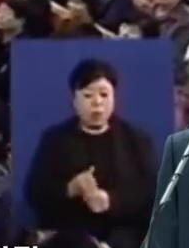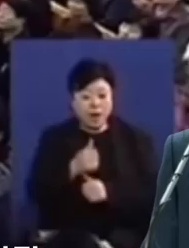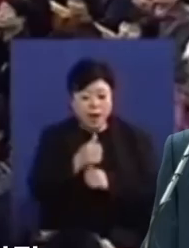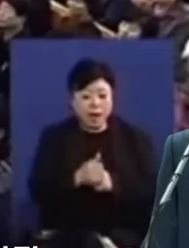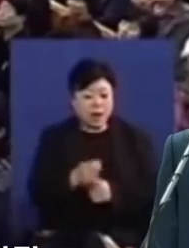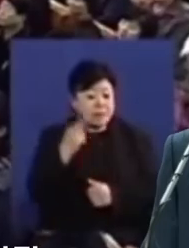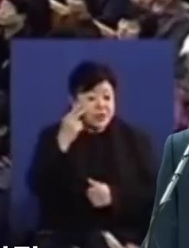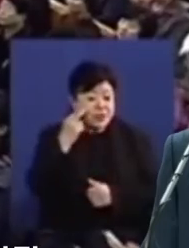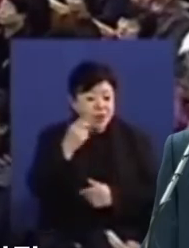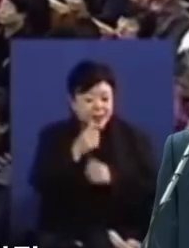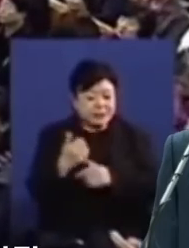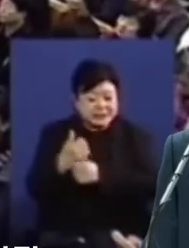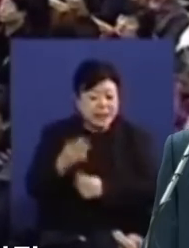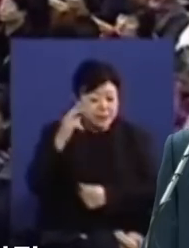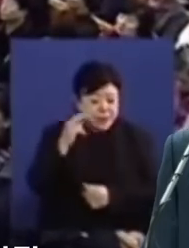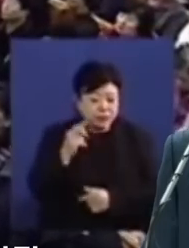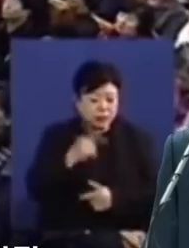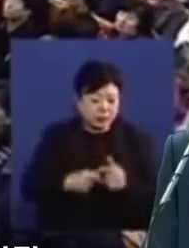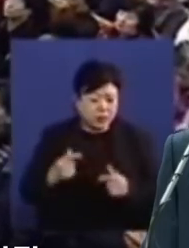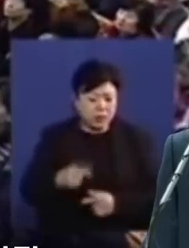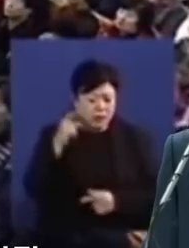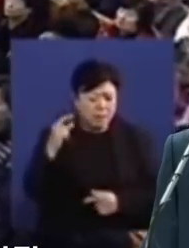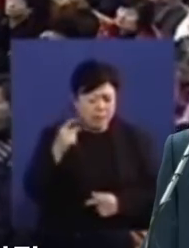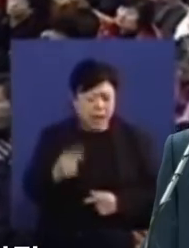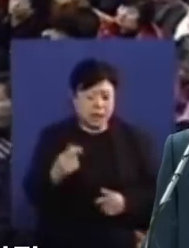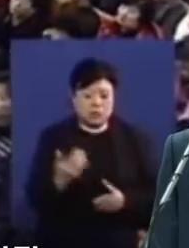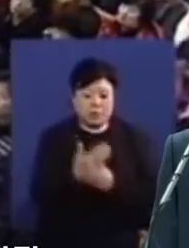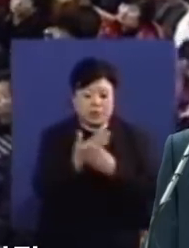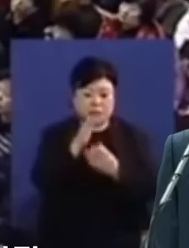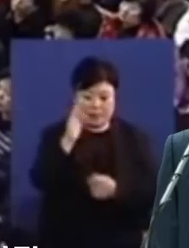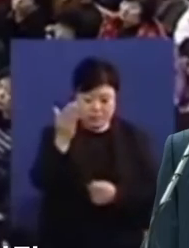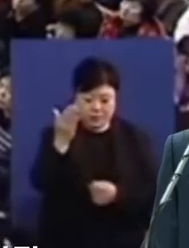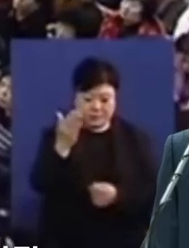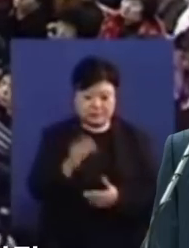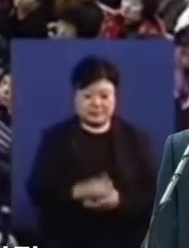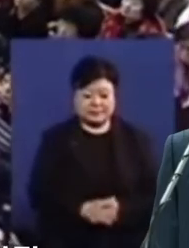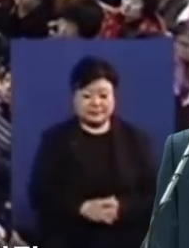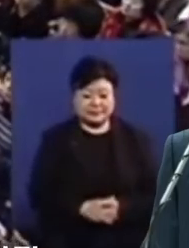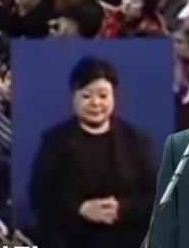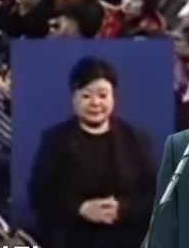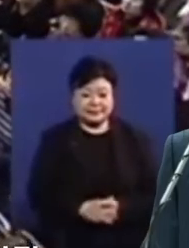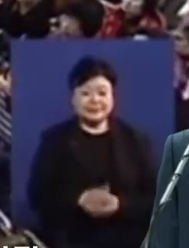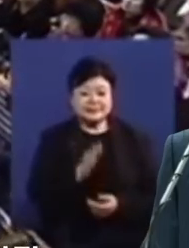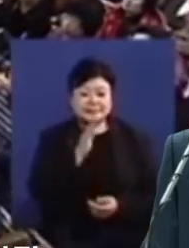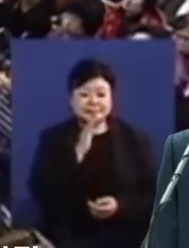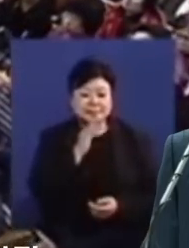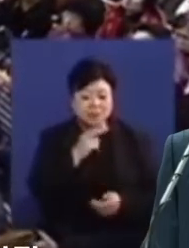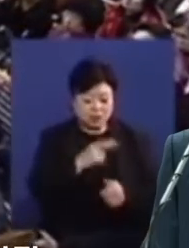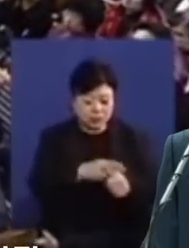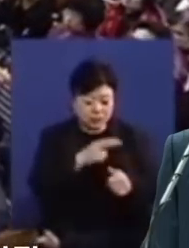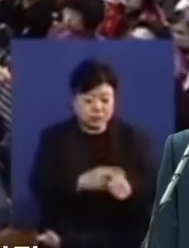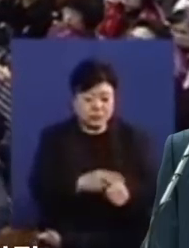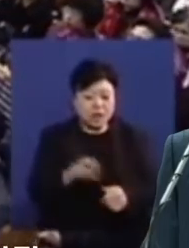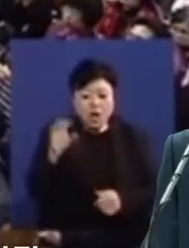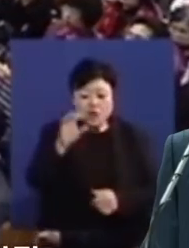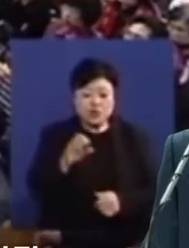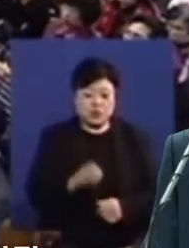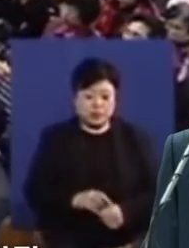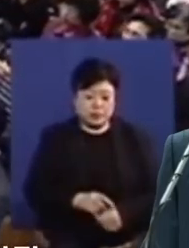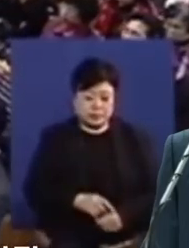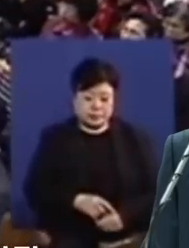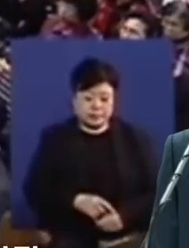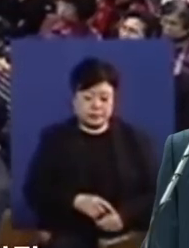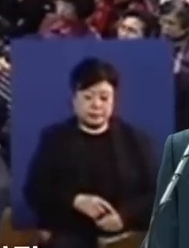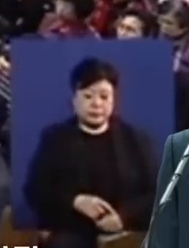미국은 점차 부강한 나라로 일어나게 된 것입니다. 그 증거로 퍼거슨 교수는 유럽의 선진국이라고 할 수